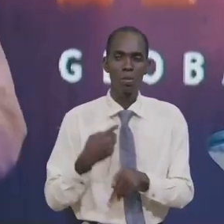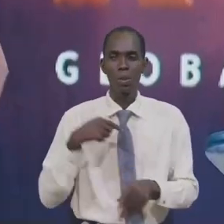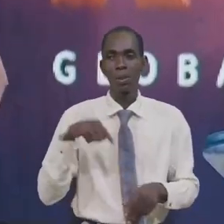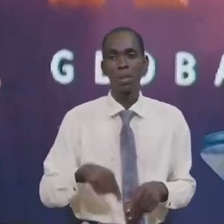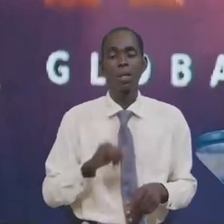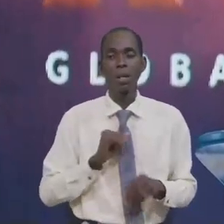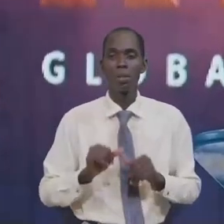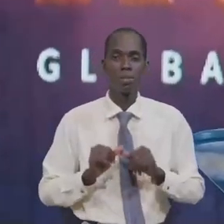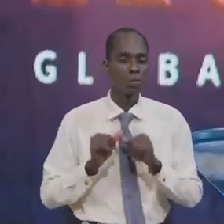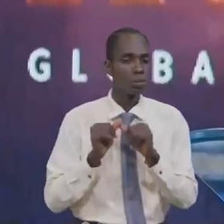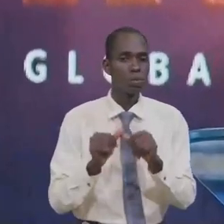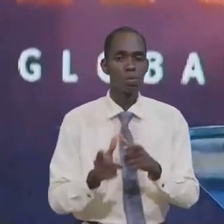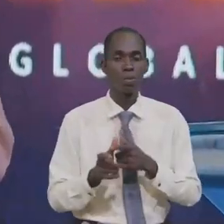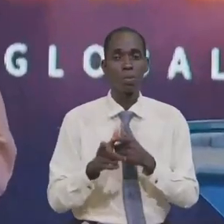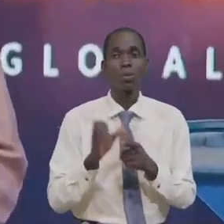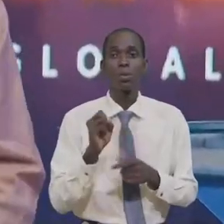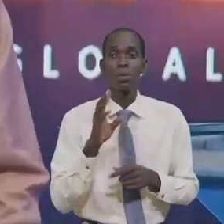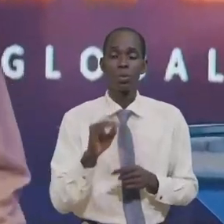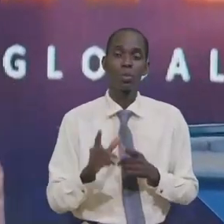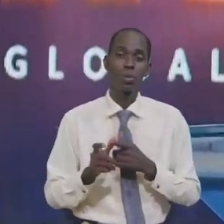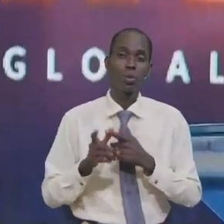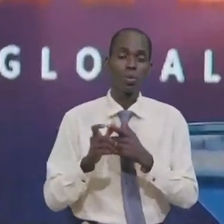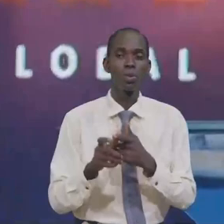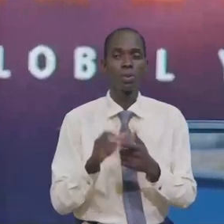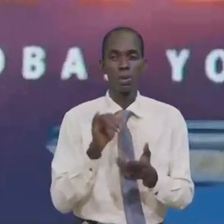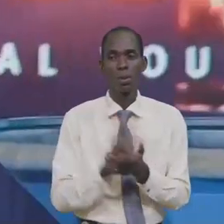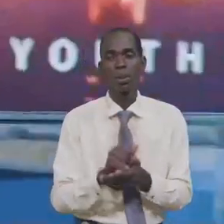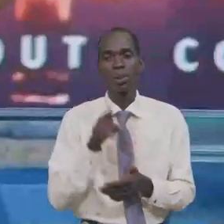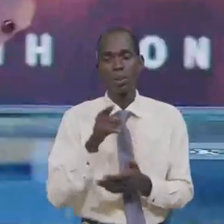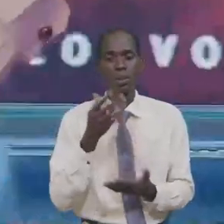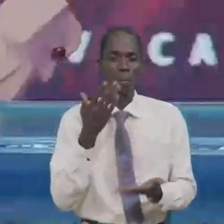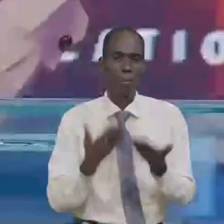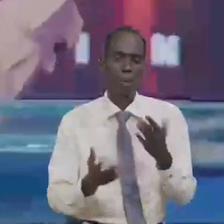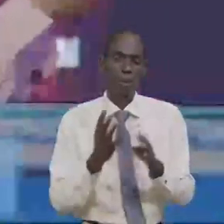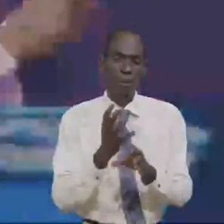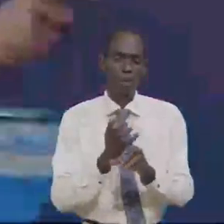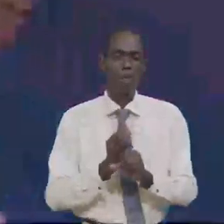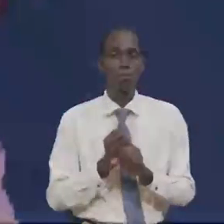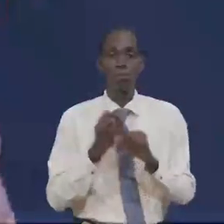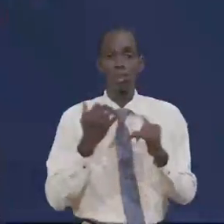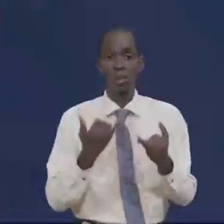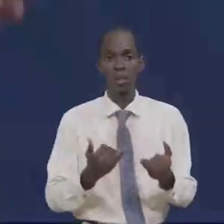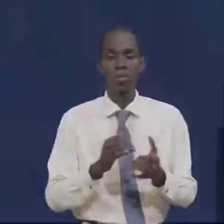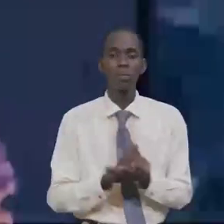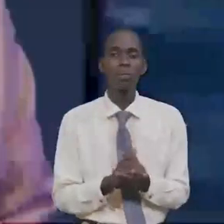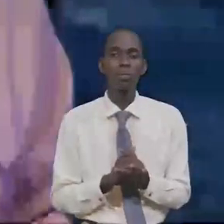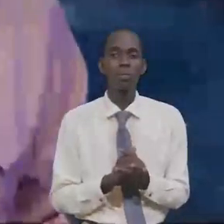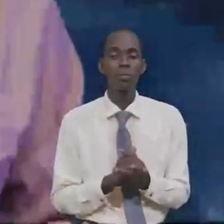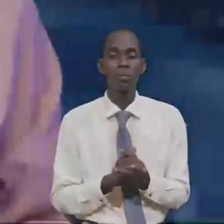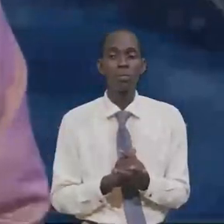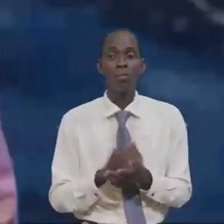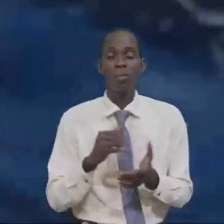le courir pour remporter la couronne c'est ce que vous